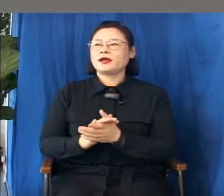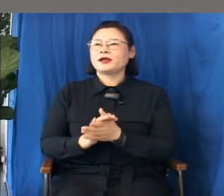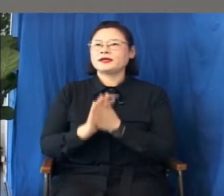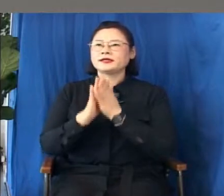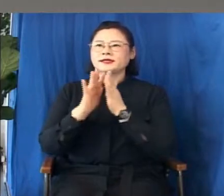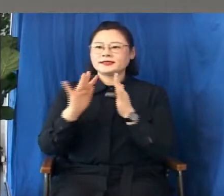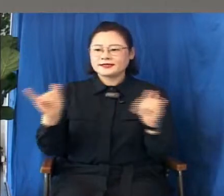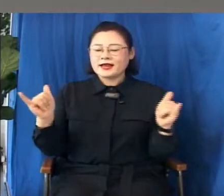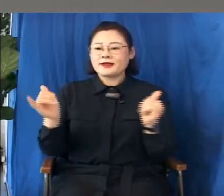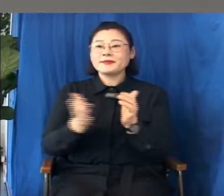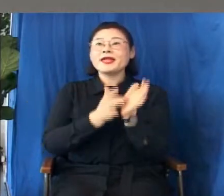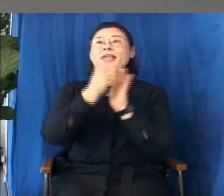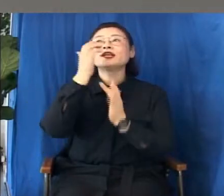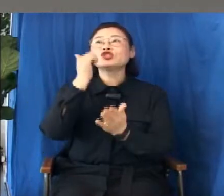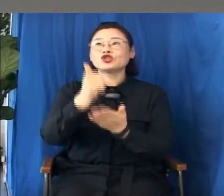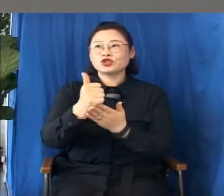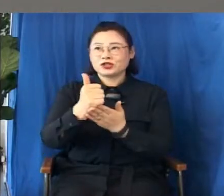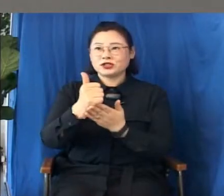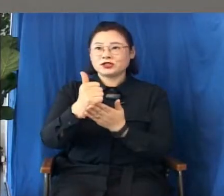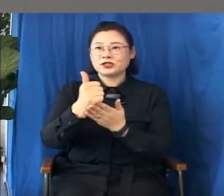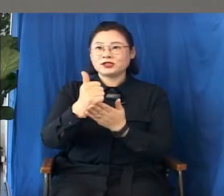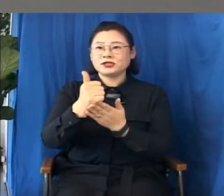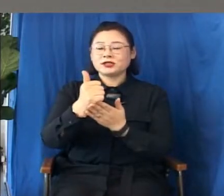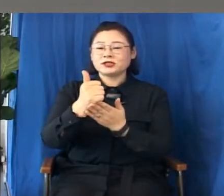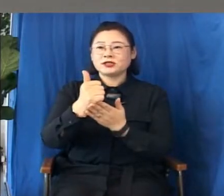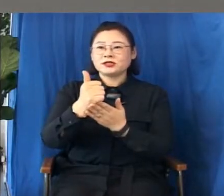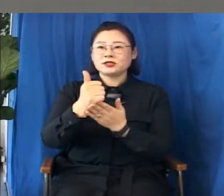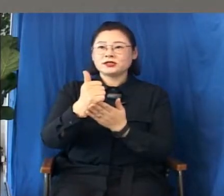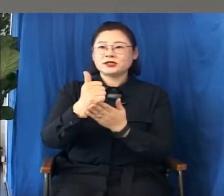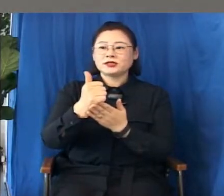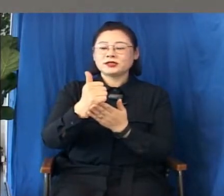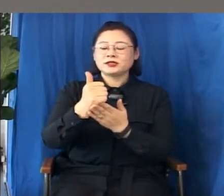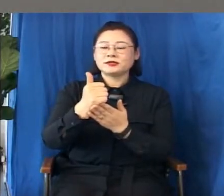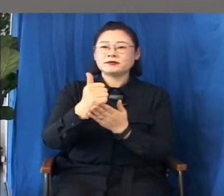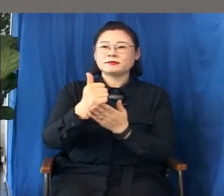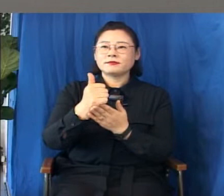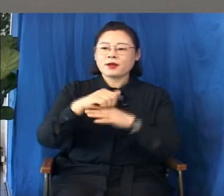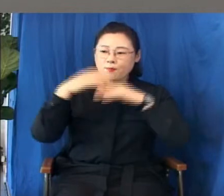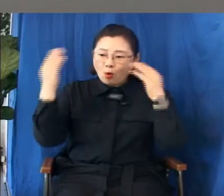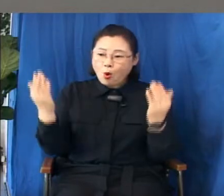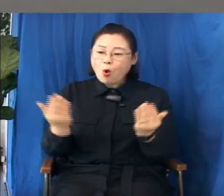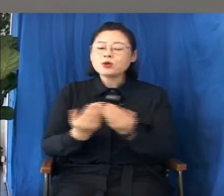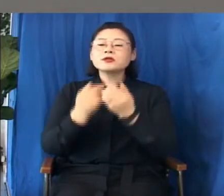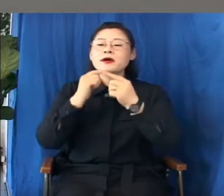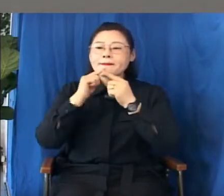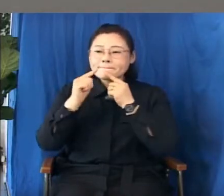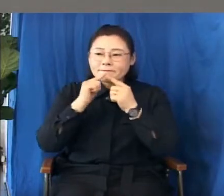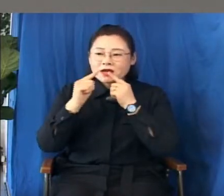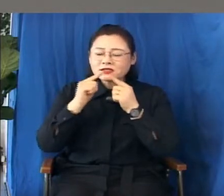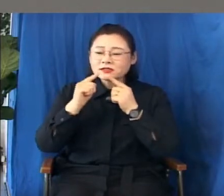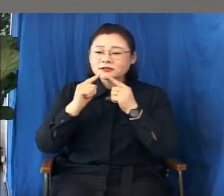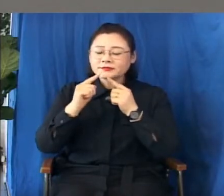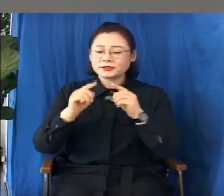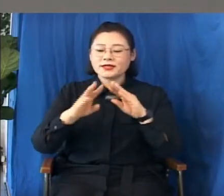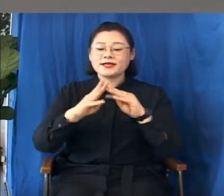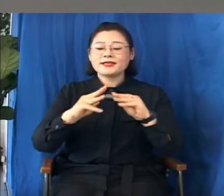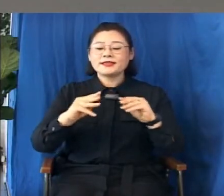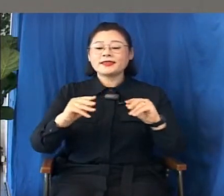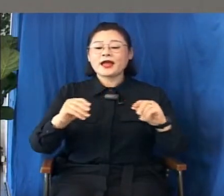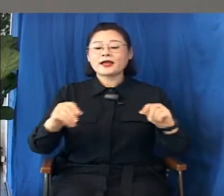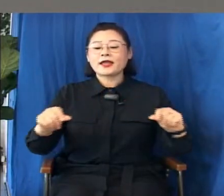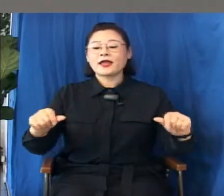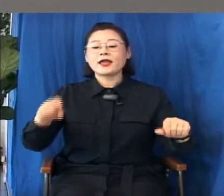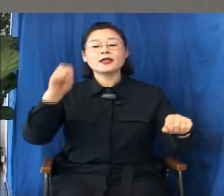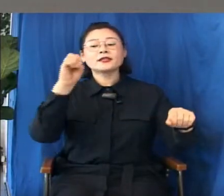말씀, 사무엘의 말이 땅에 떨어지지 않았다 그런 표현이 나오는데 예수님의 말씀도 땅에 떨어지지가 않아요. 왜